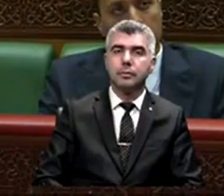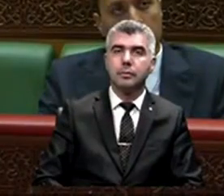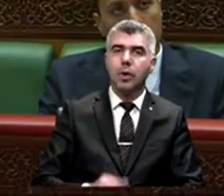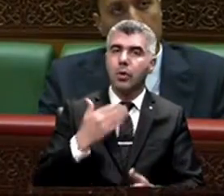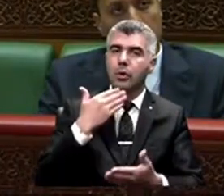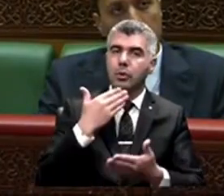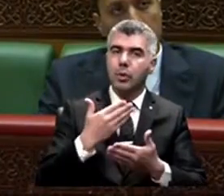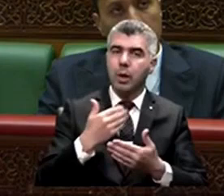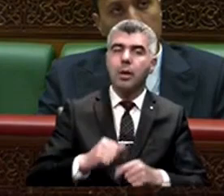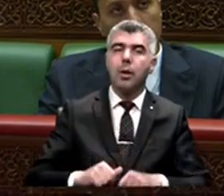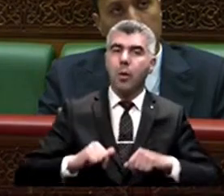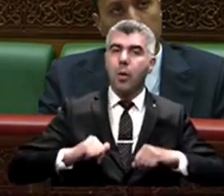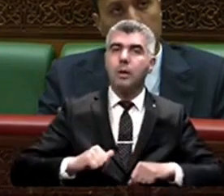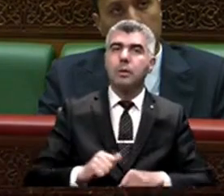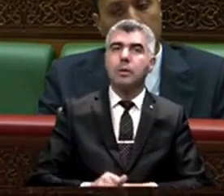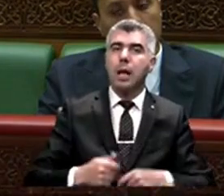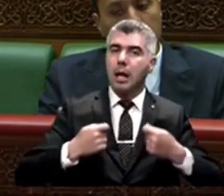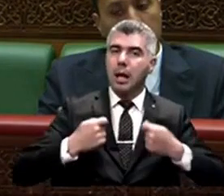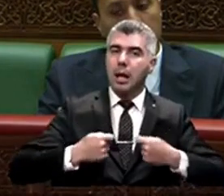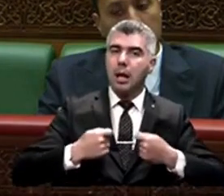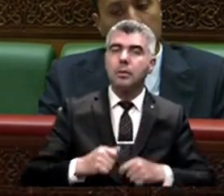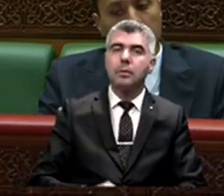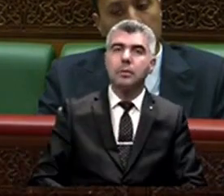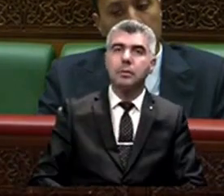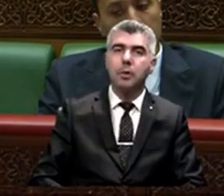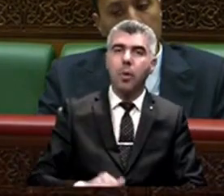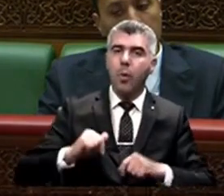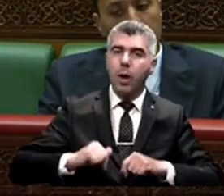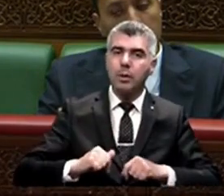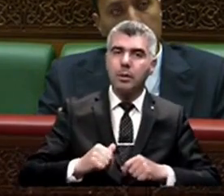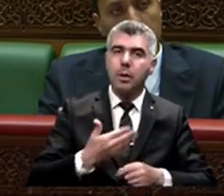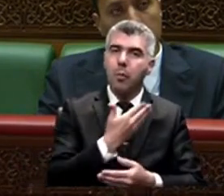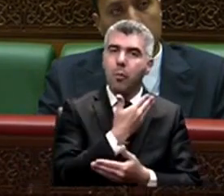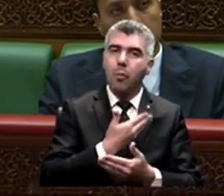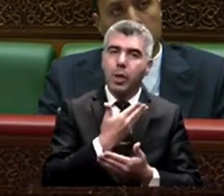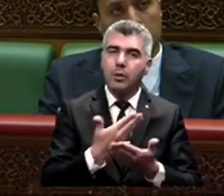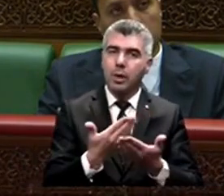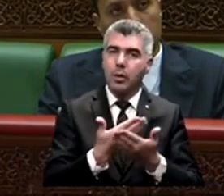شكرا معالي الوزير، شكرا سيد الرئيس، سيد الوزيرين، اخوي المستشارين.